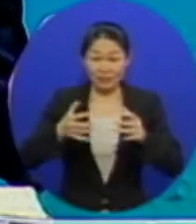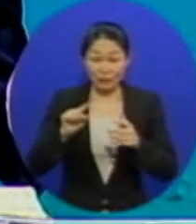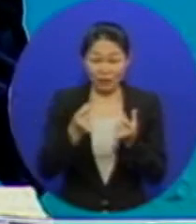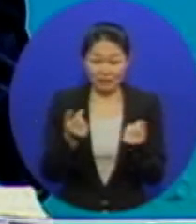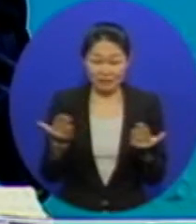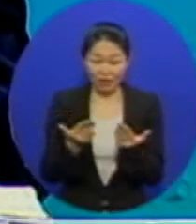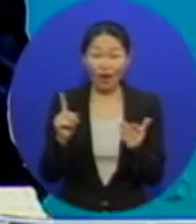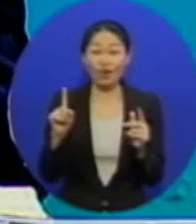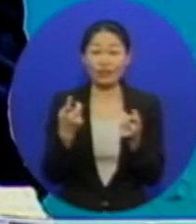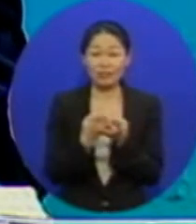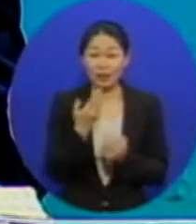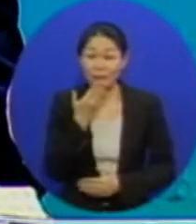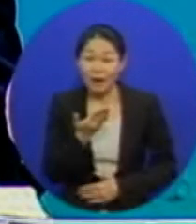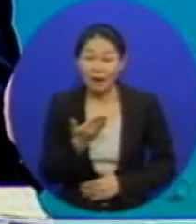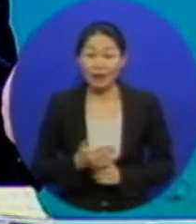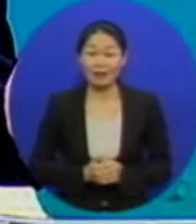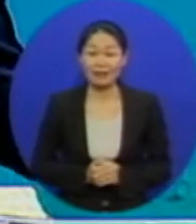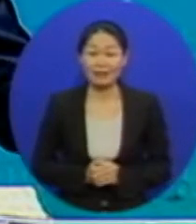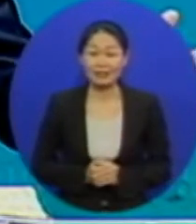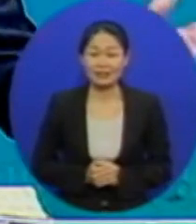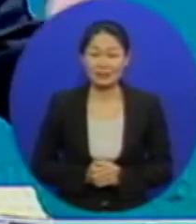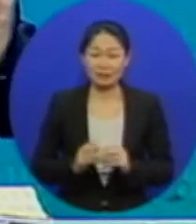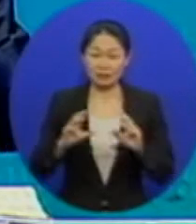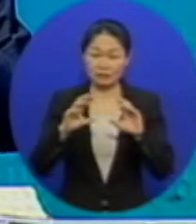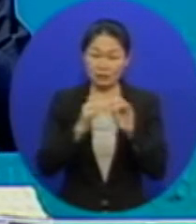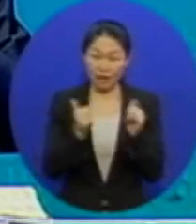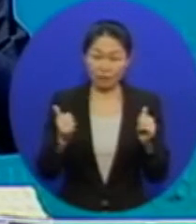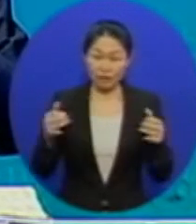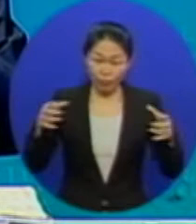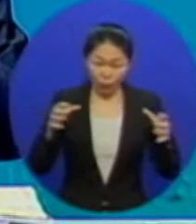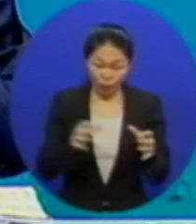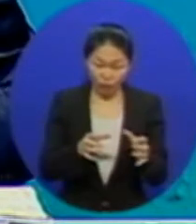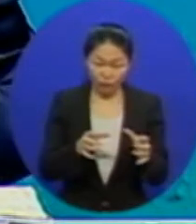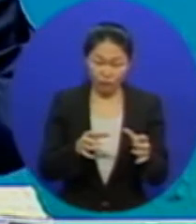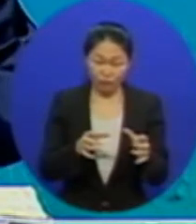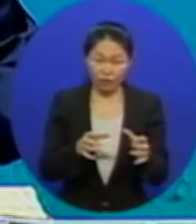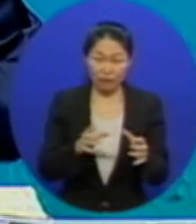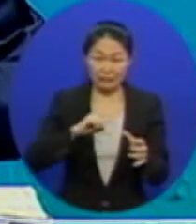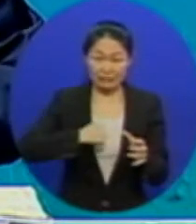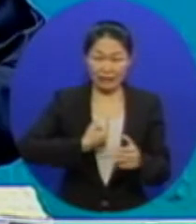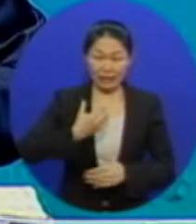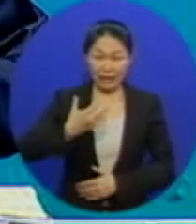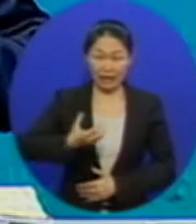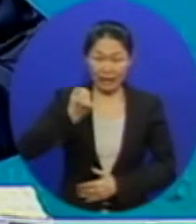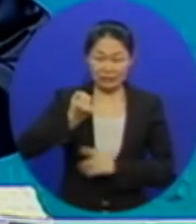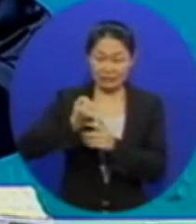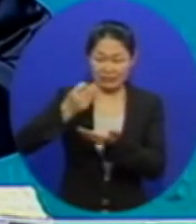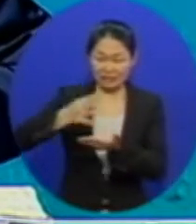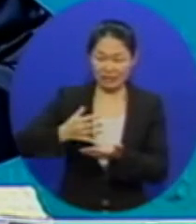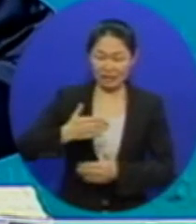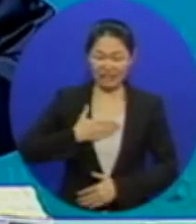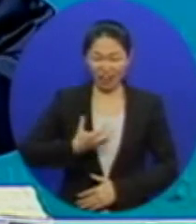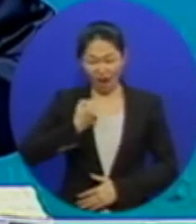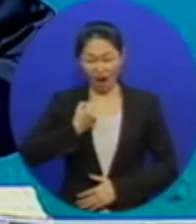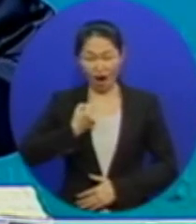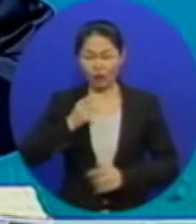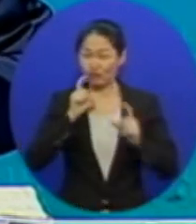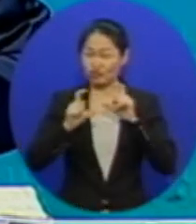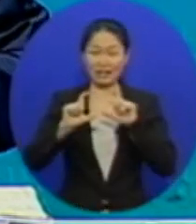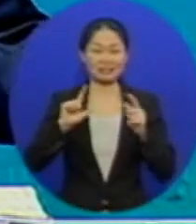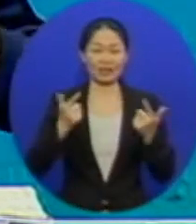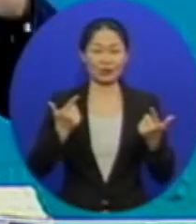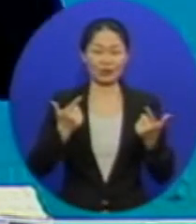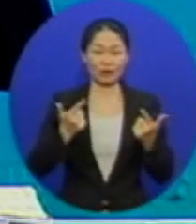일이 벌어질 수 있어요 사람들이 모여서 자기가 가지고 있는 재산을 자기 것이라고 주장하지 않고